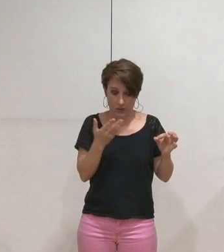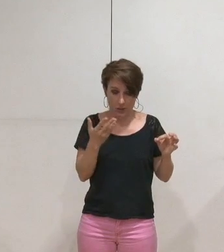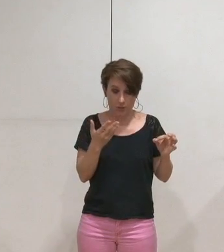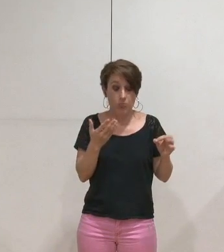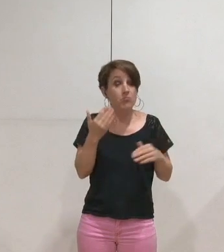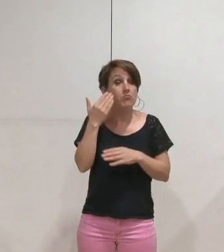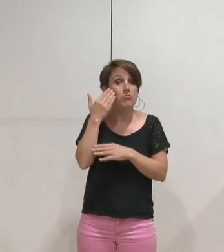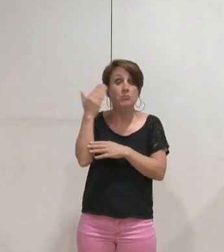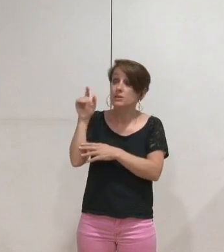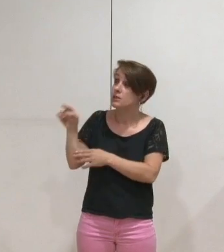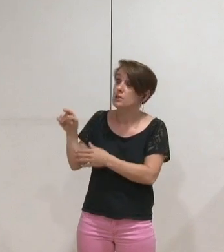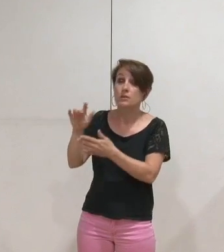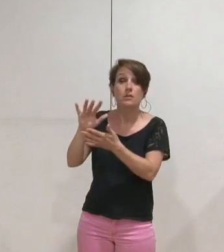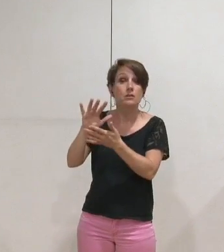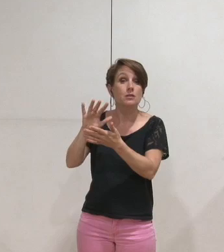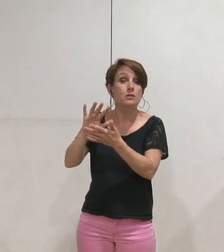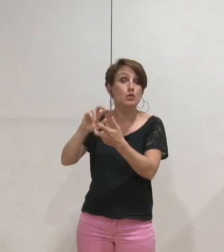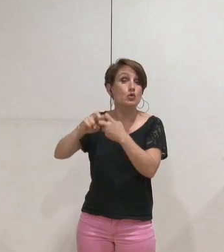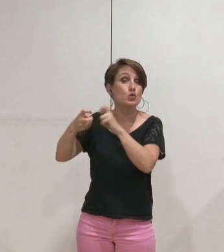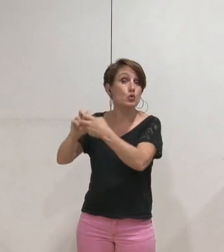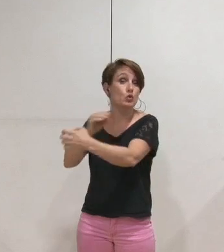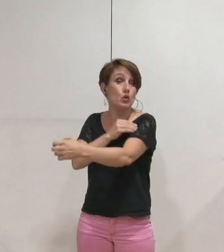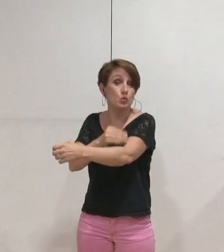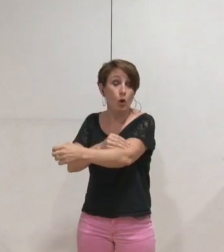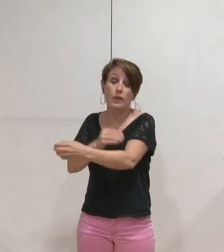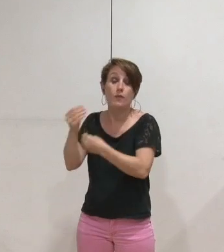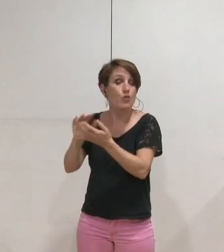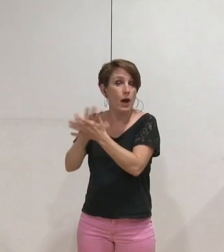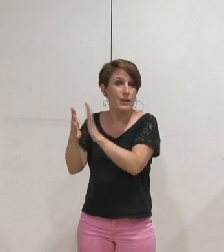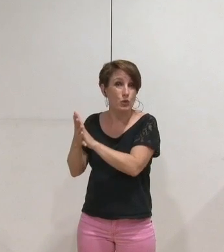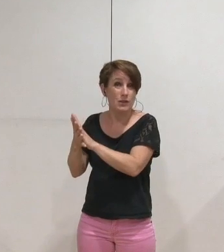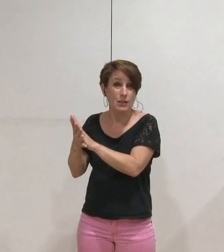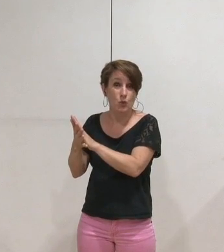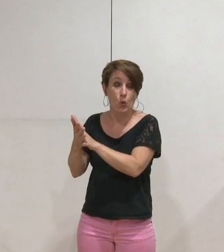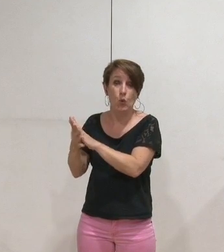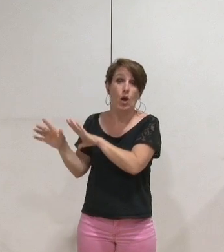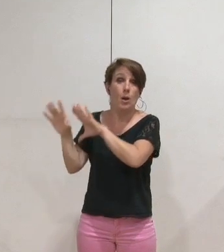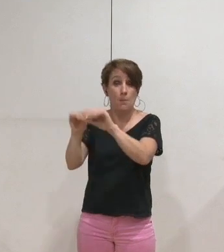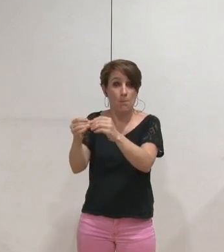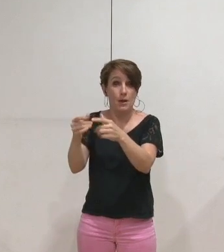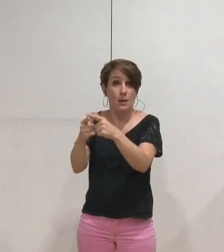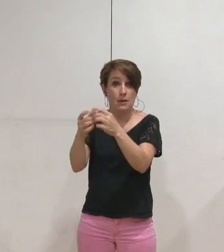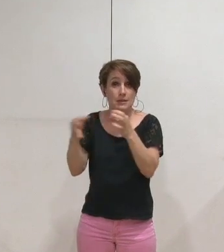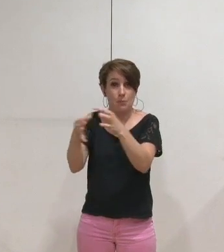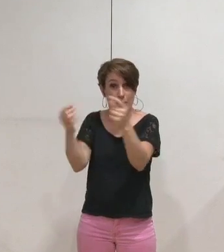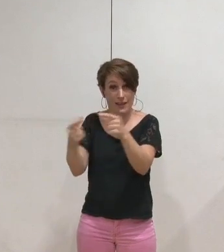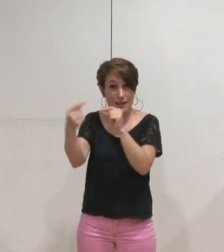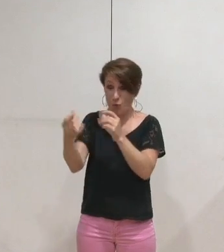la répétition par une même structure par une même association de plusieurs événements elle pourrait